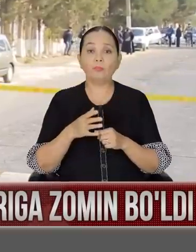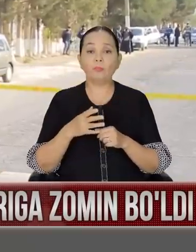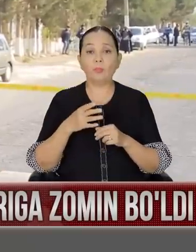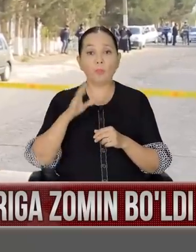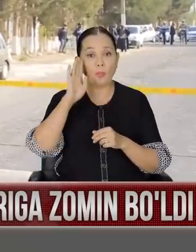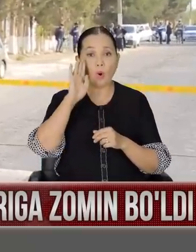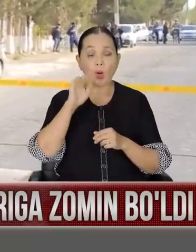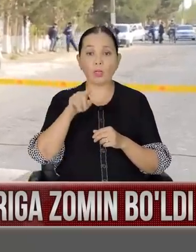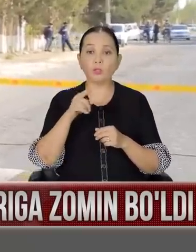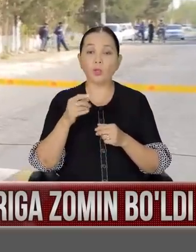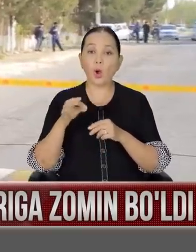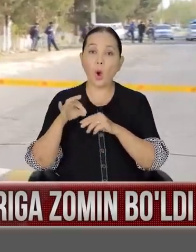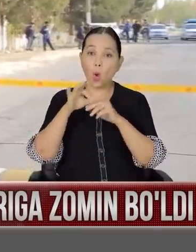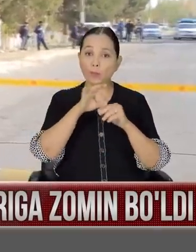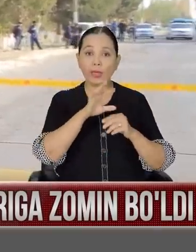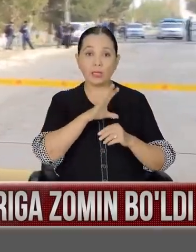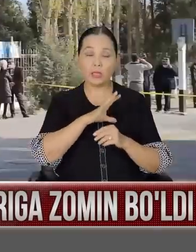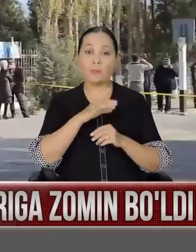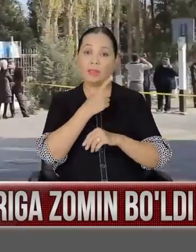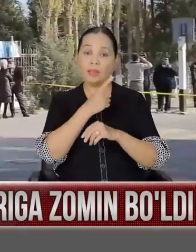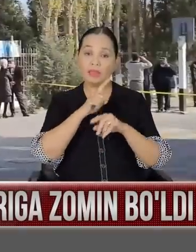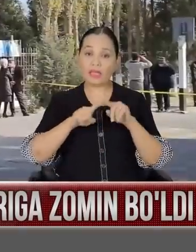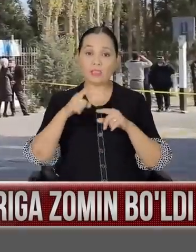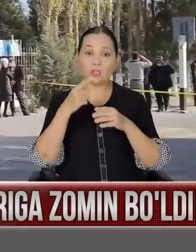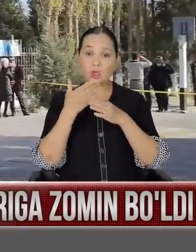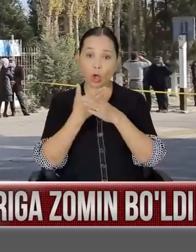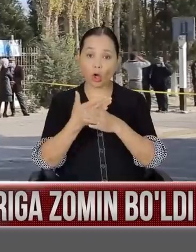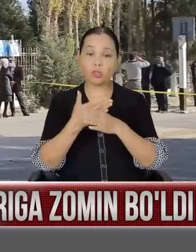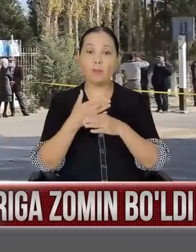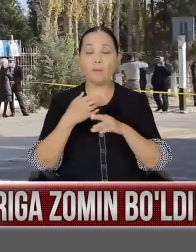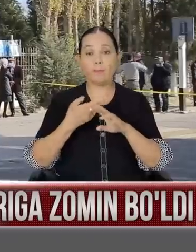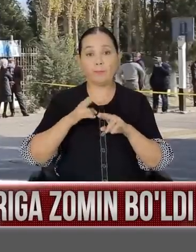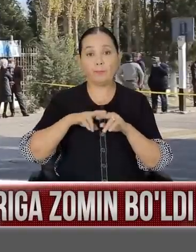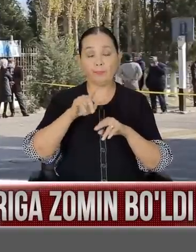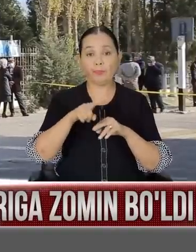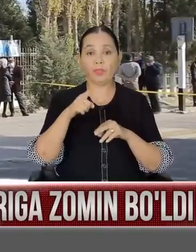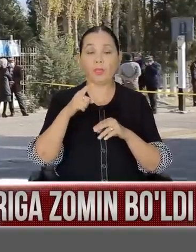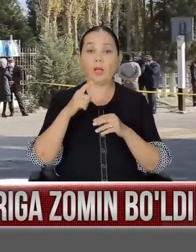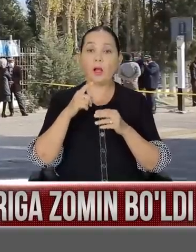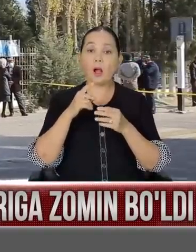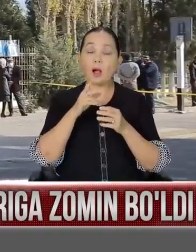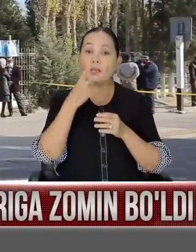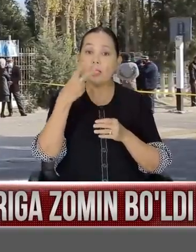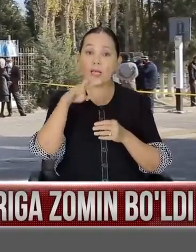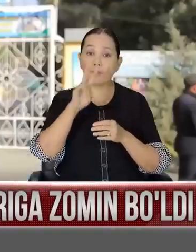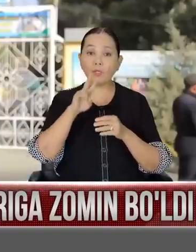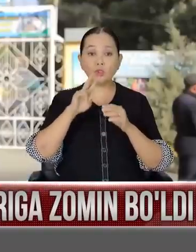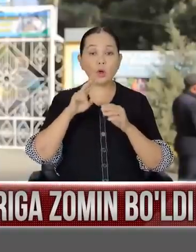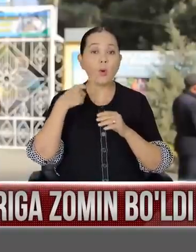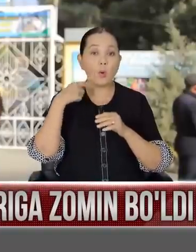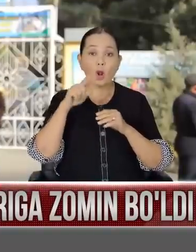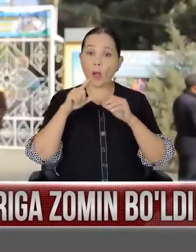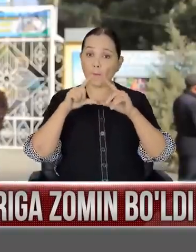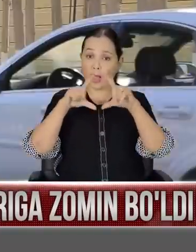shu bolachani olib ketdim tez yordamga. Men Beshariq tumani xalq ta'lim bo'limi tasarrufida 22-chi umumiy o'rta ta'lim